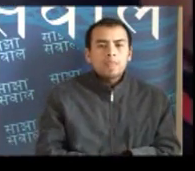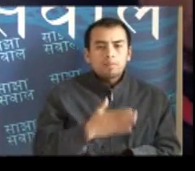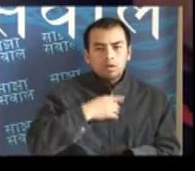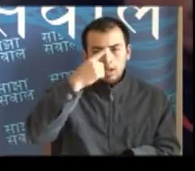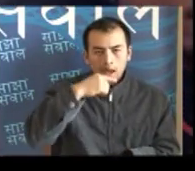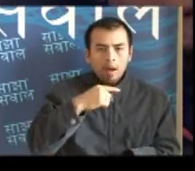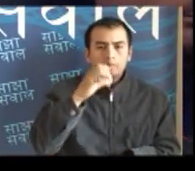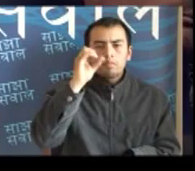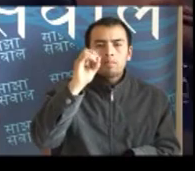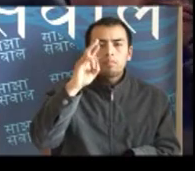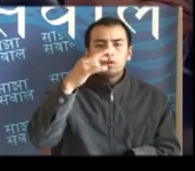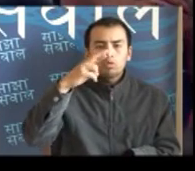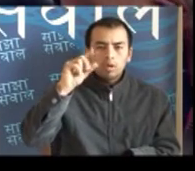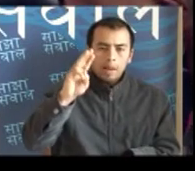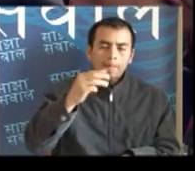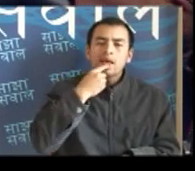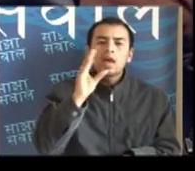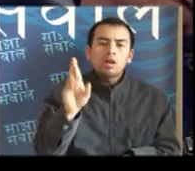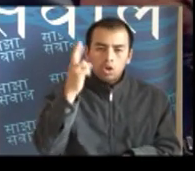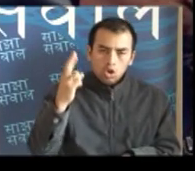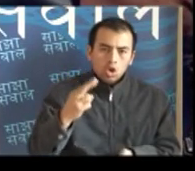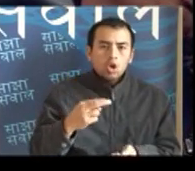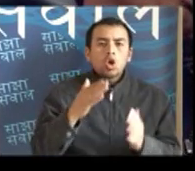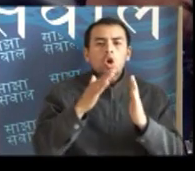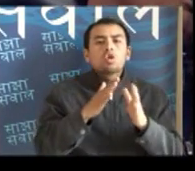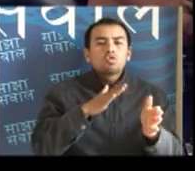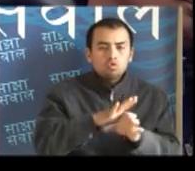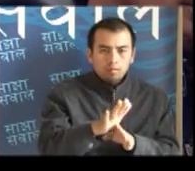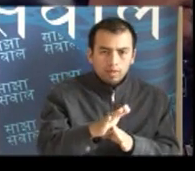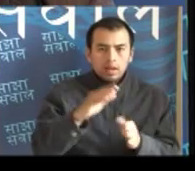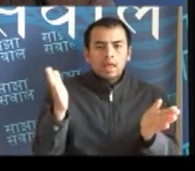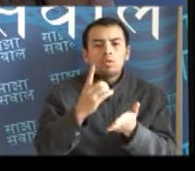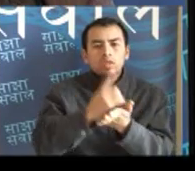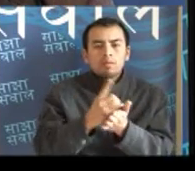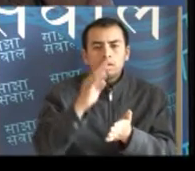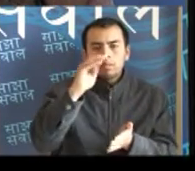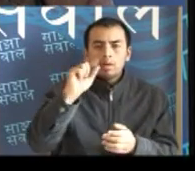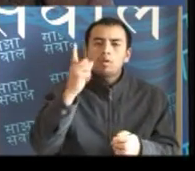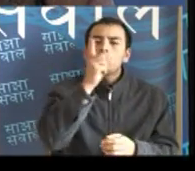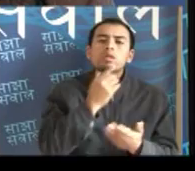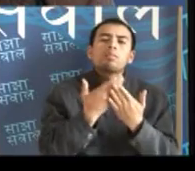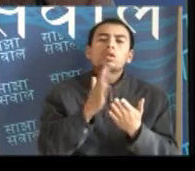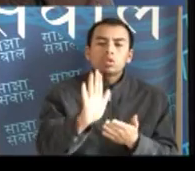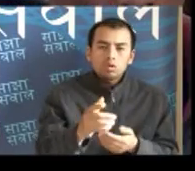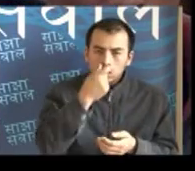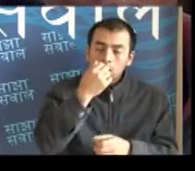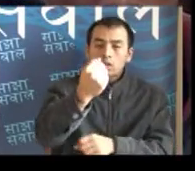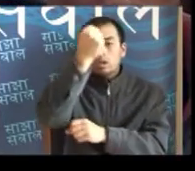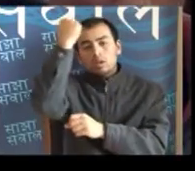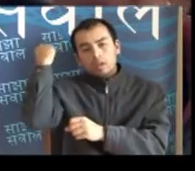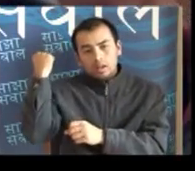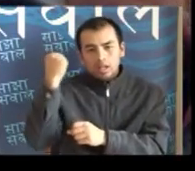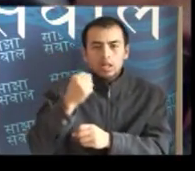नाम परशुराम आचार्य, घर चाहिँ जुम्ला हो, म सानो ठिमी ब्याचुलर फर्स्ट इयरमा पढ्दैछु। दुर्गमता भएका